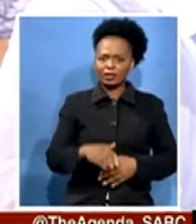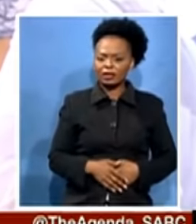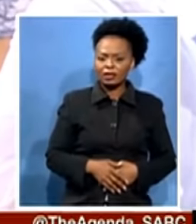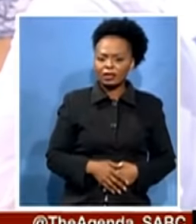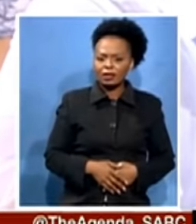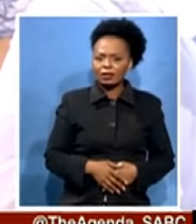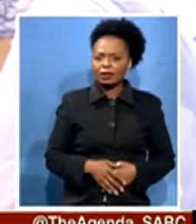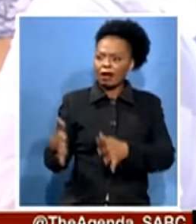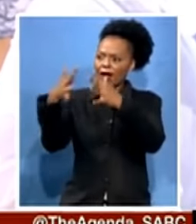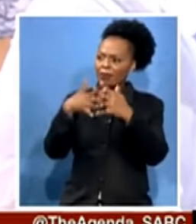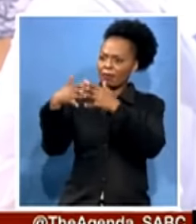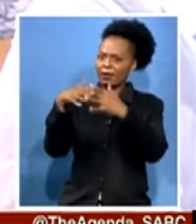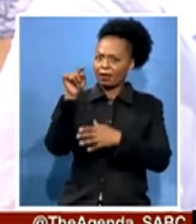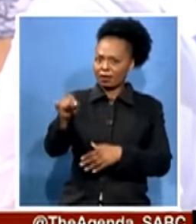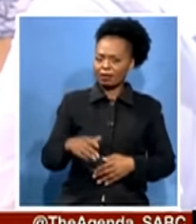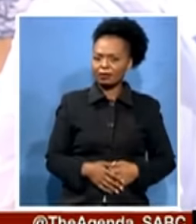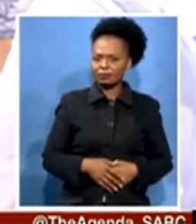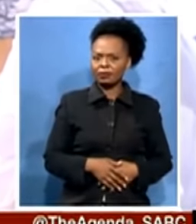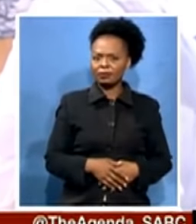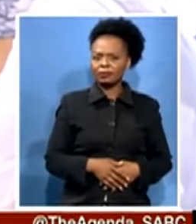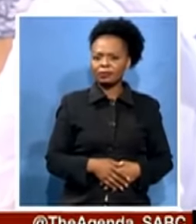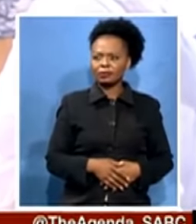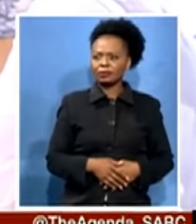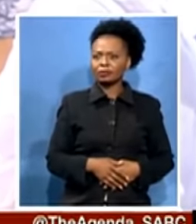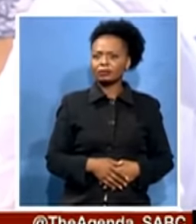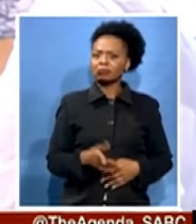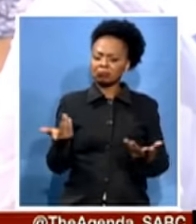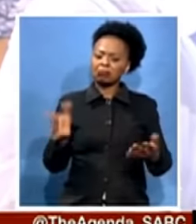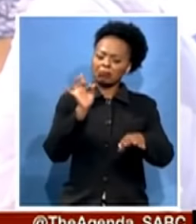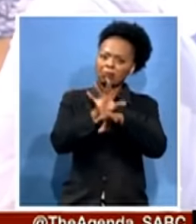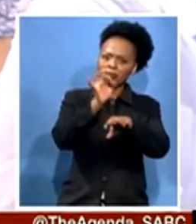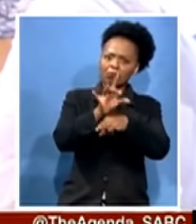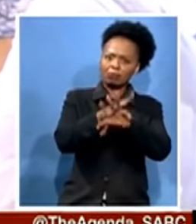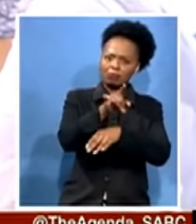ukuchushiswa ukuthi kwenziwa kanje kanje kanje kanje